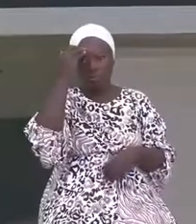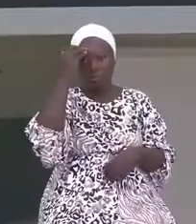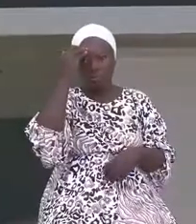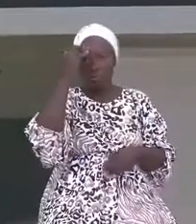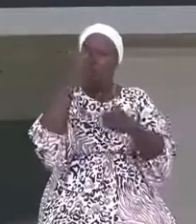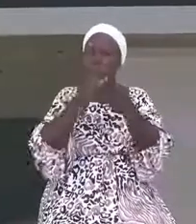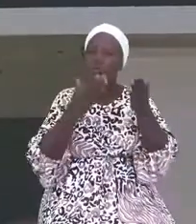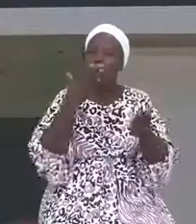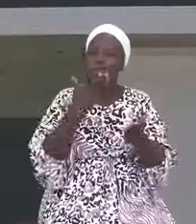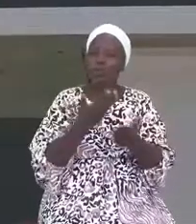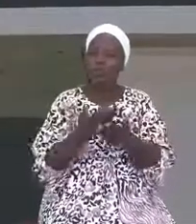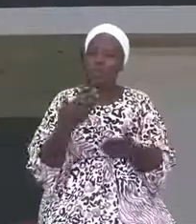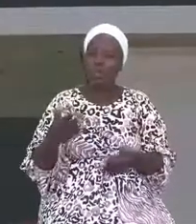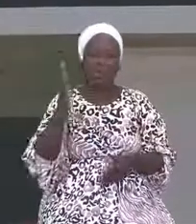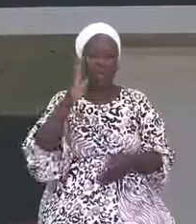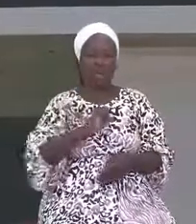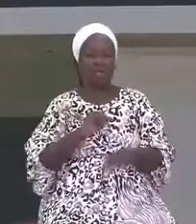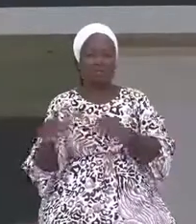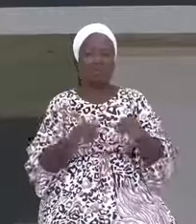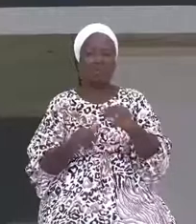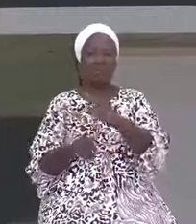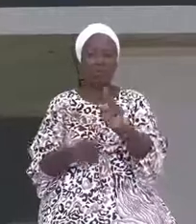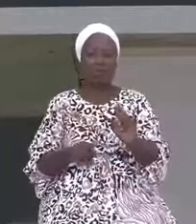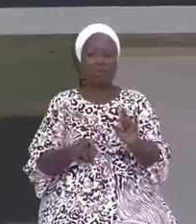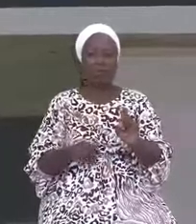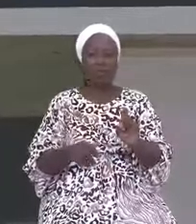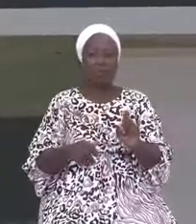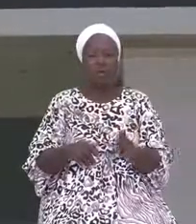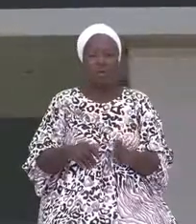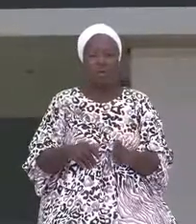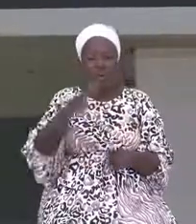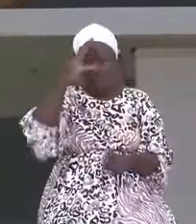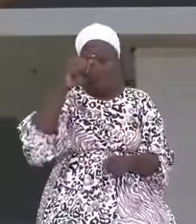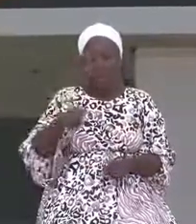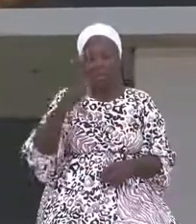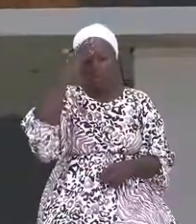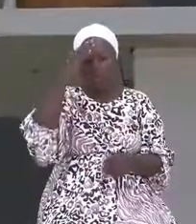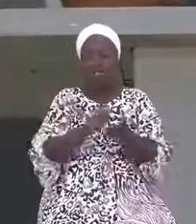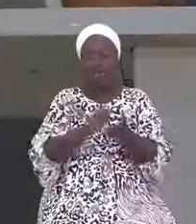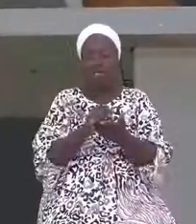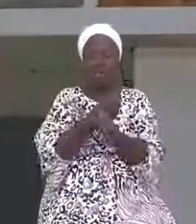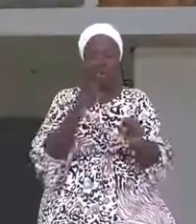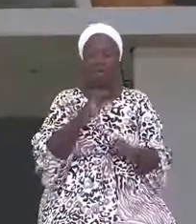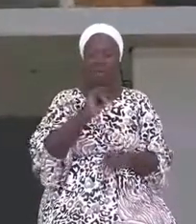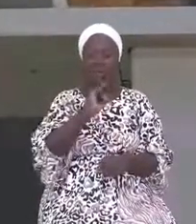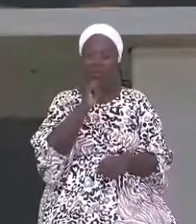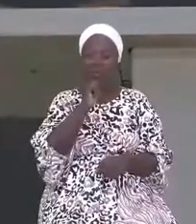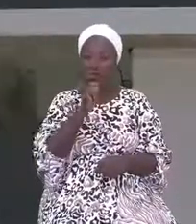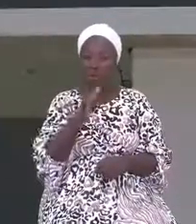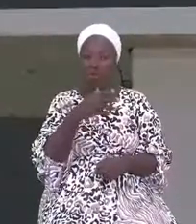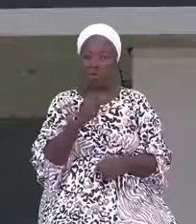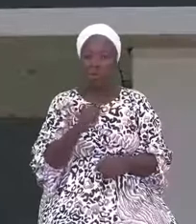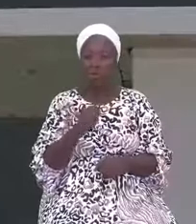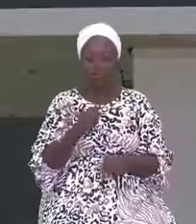quelle bonne chose, que dois-je faire de bon. Il savait que le salut n'est pas un